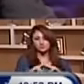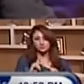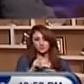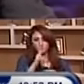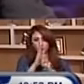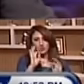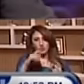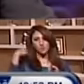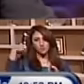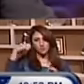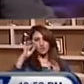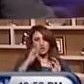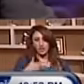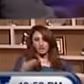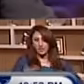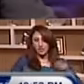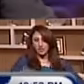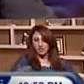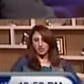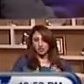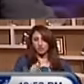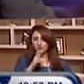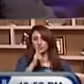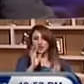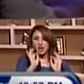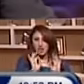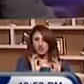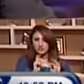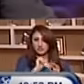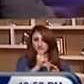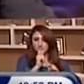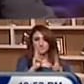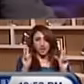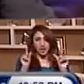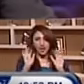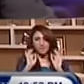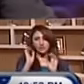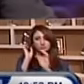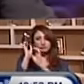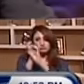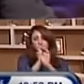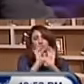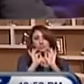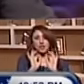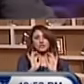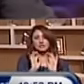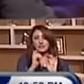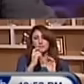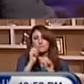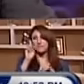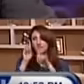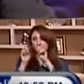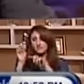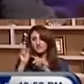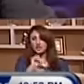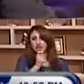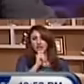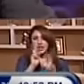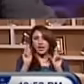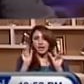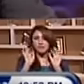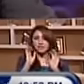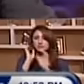على مديريات، بتكلم على الادارات. ليه الاعلام مش حضرتك، بتكلم على باقي القنوات، ليه